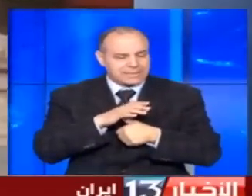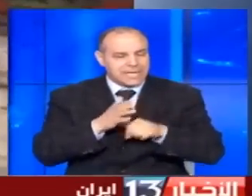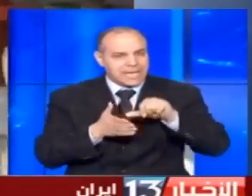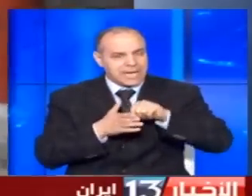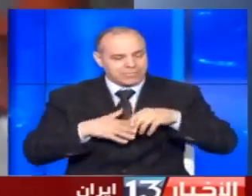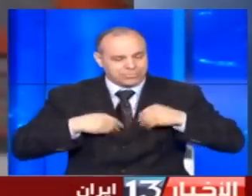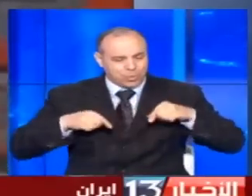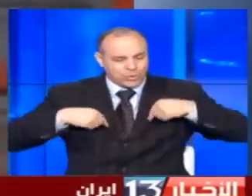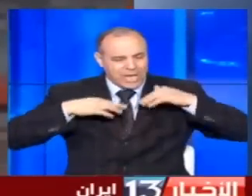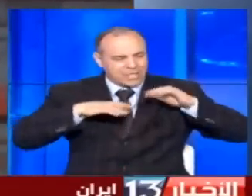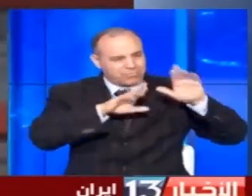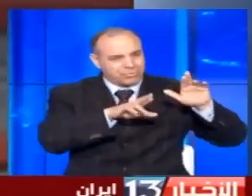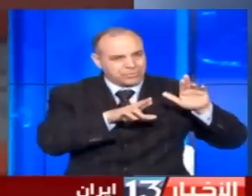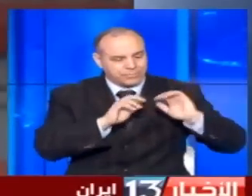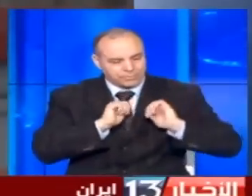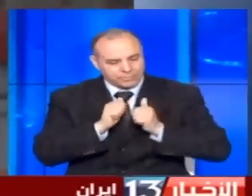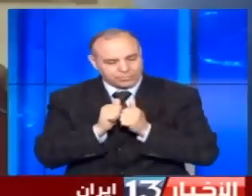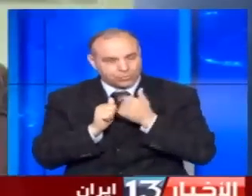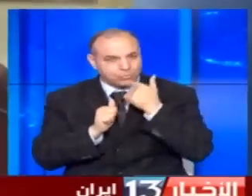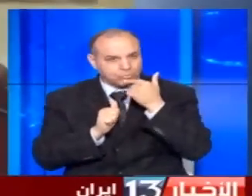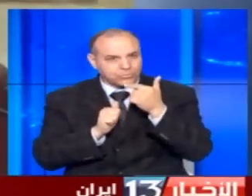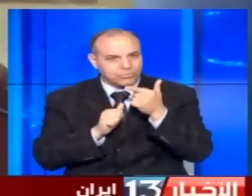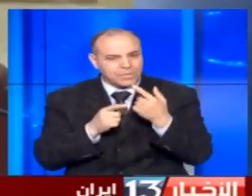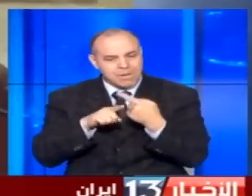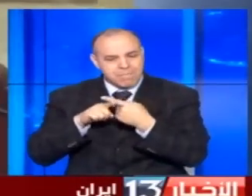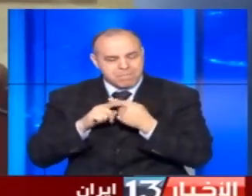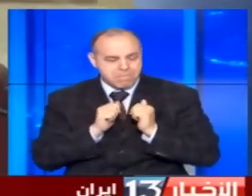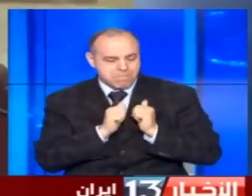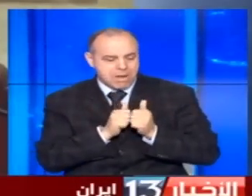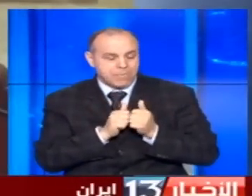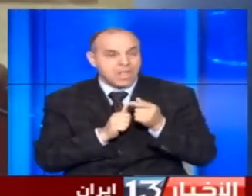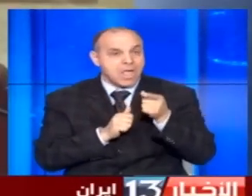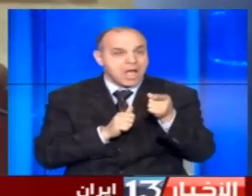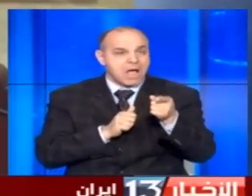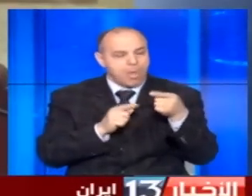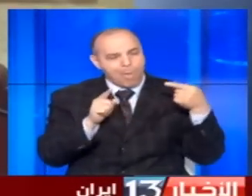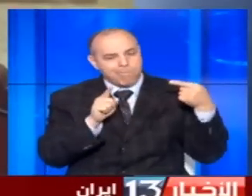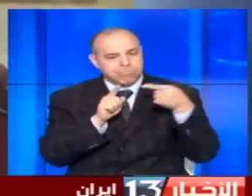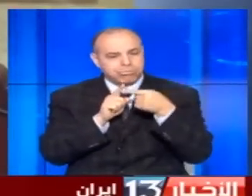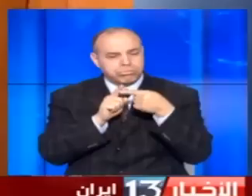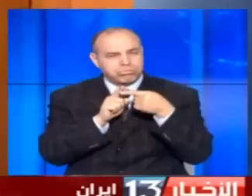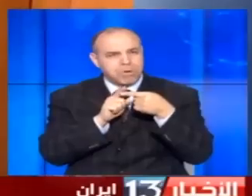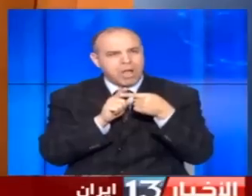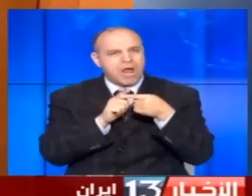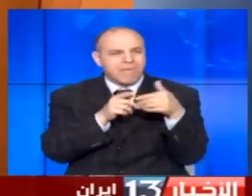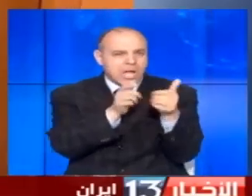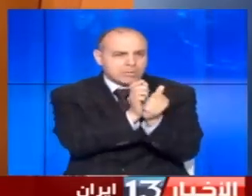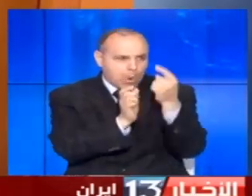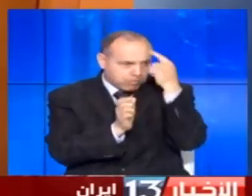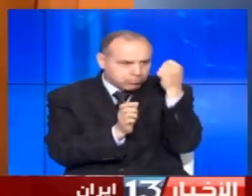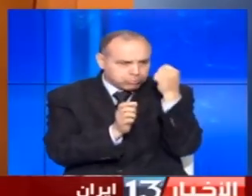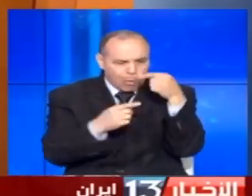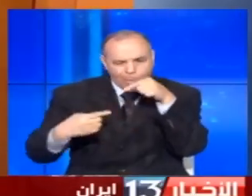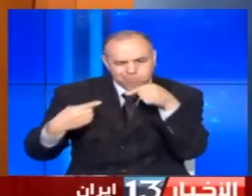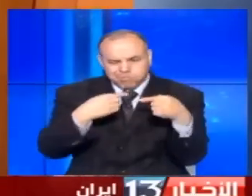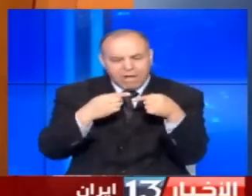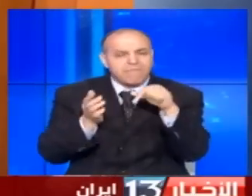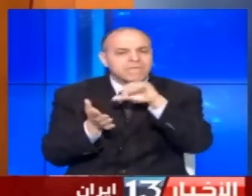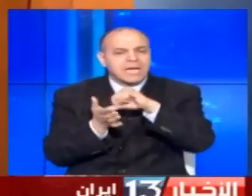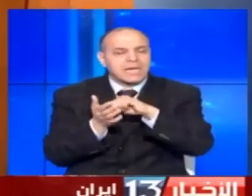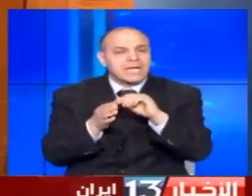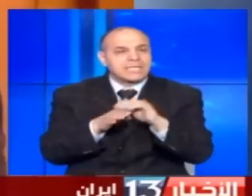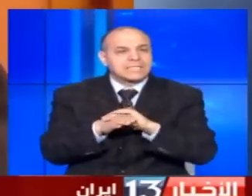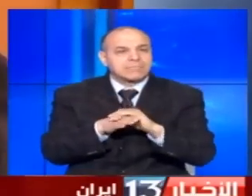وزير خارجيته وقوفا الى جانب حليف معتدل استهدفه المحافظون طويلا في صراعات داخليه